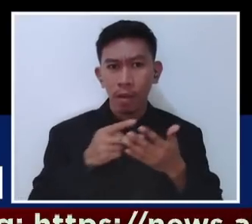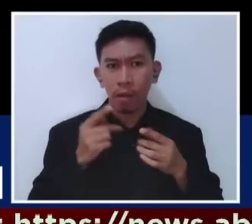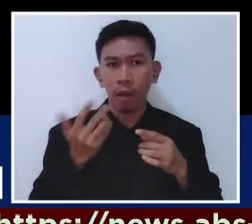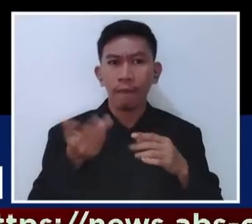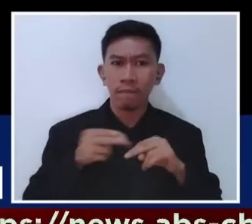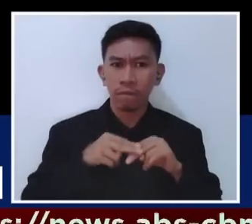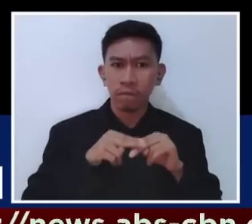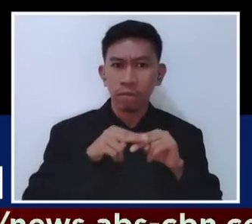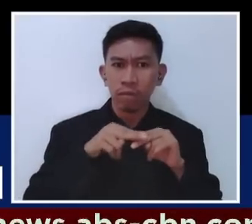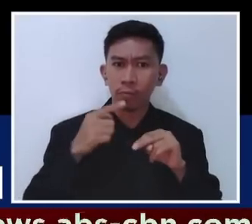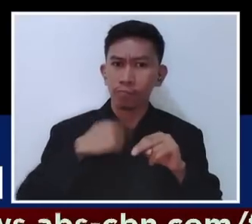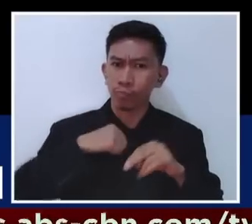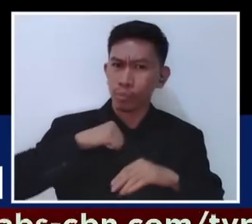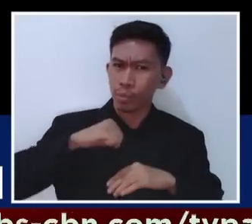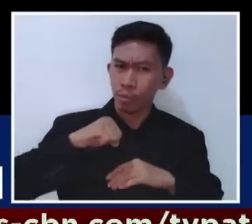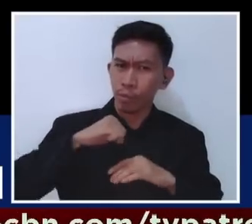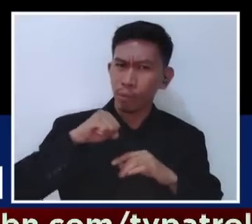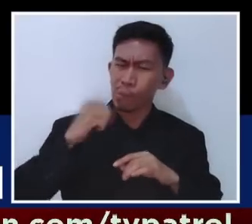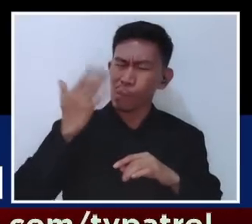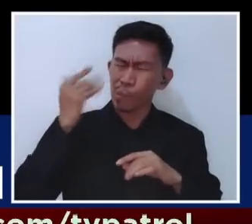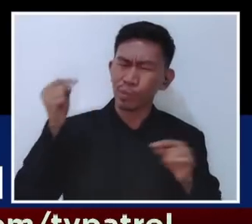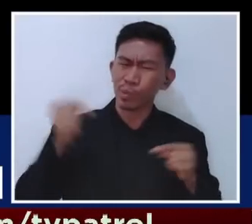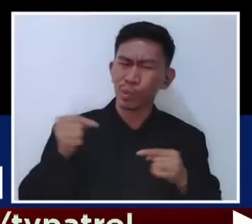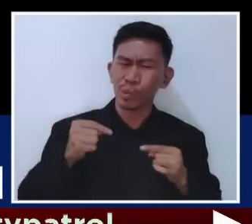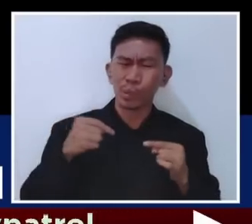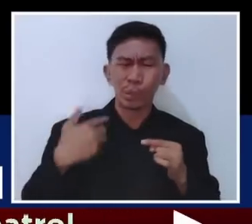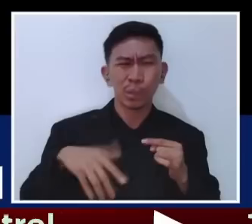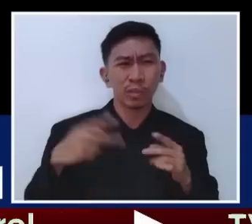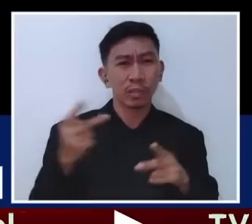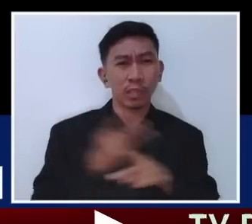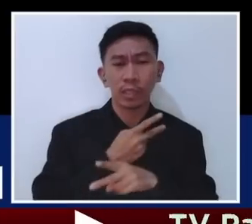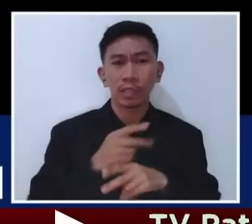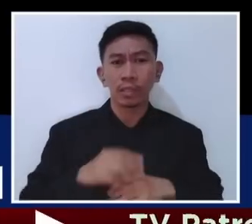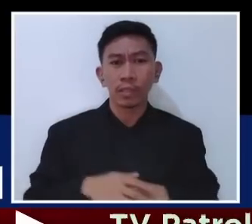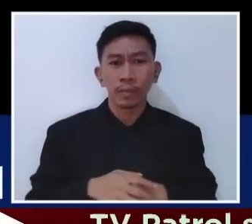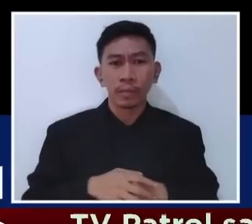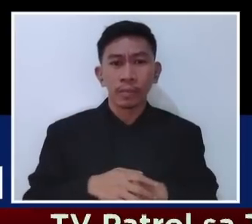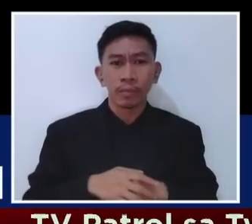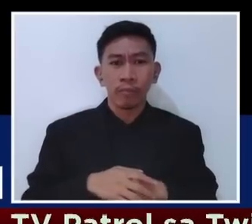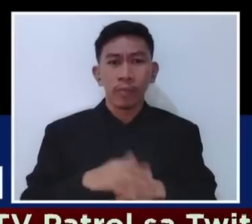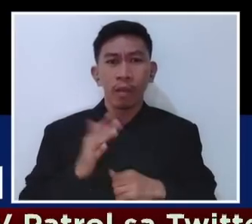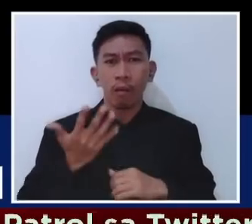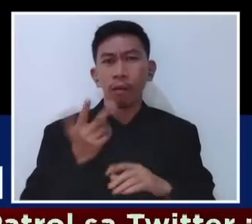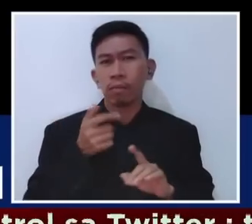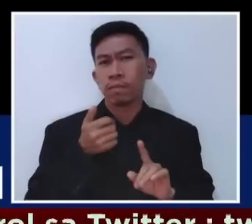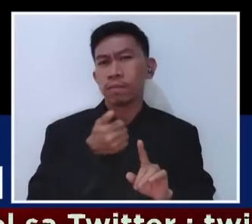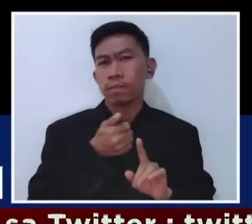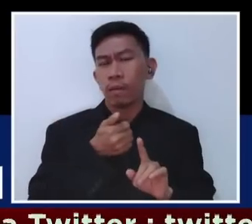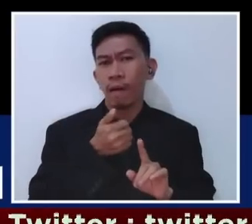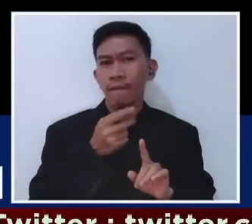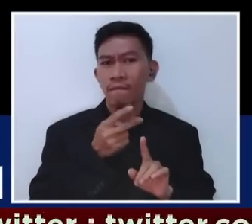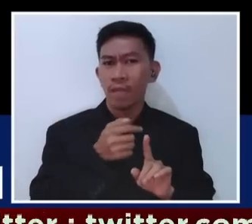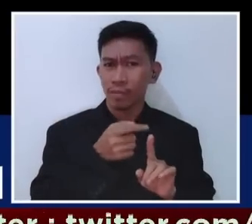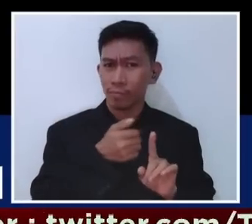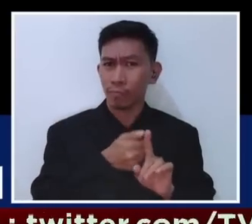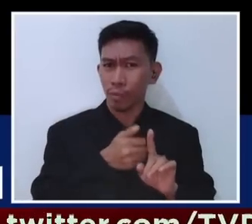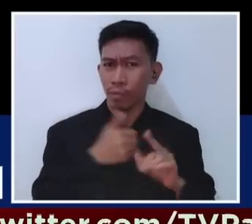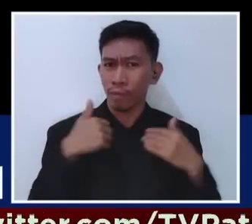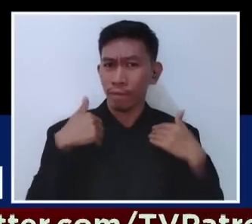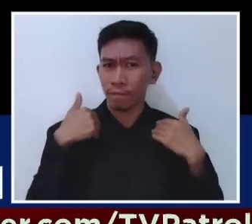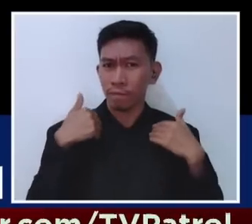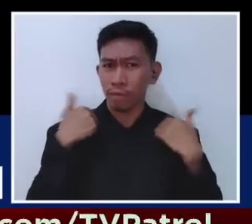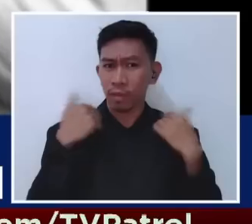Ngayon ako, ayaw na. Sakit kayo. Dagdag pa ng biktima. Binalaan pa siya ng mga pulis na hindi siya